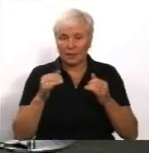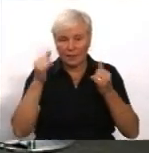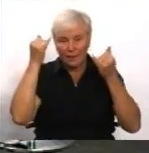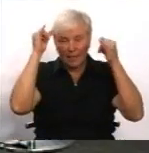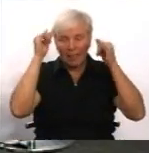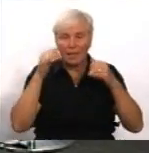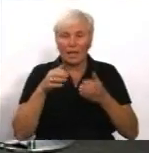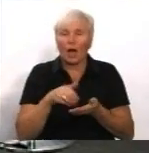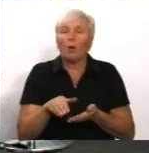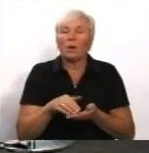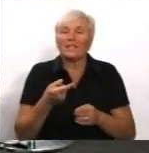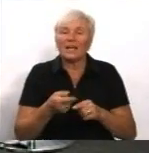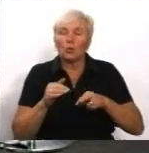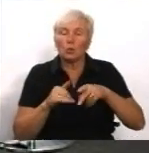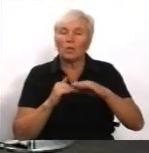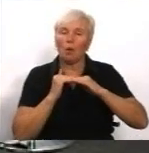на поля,